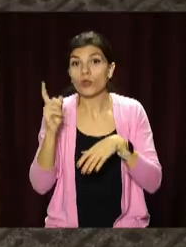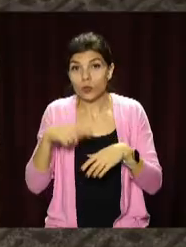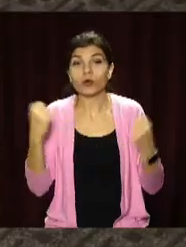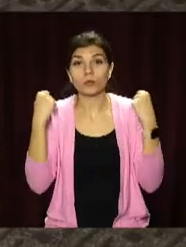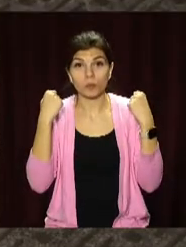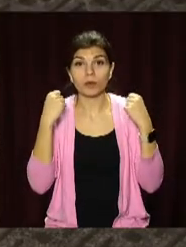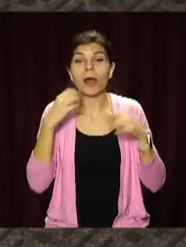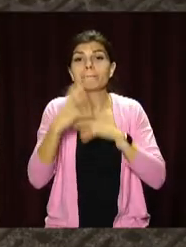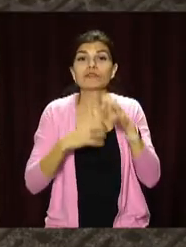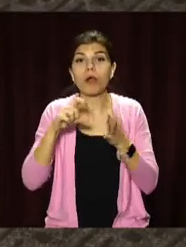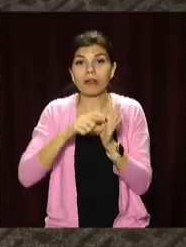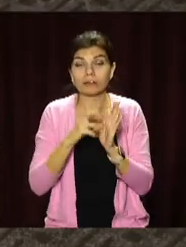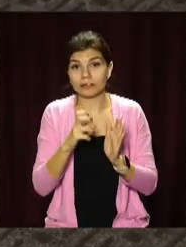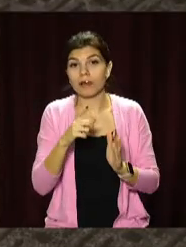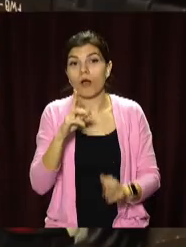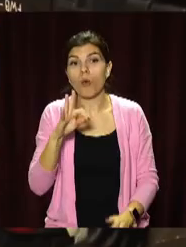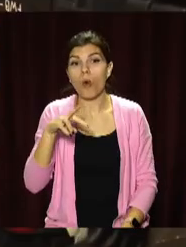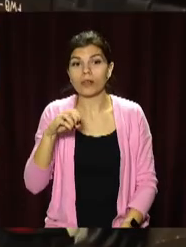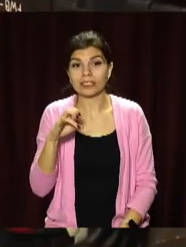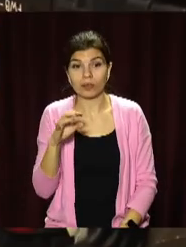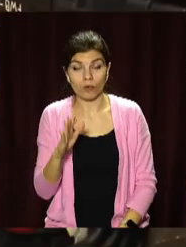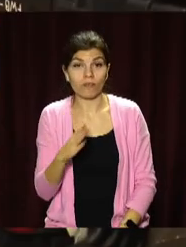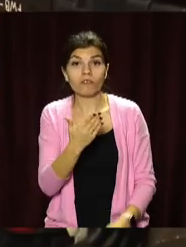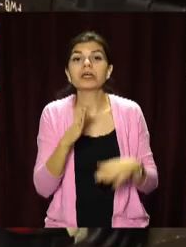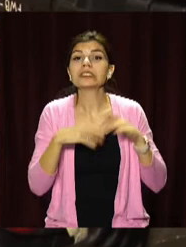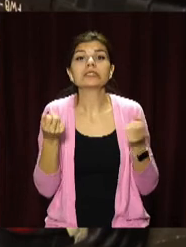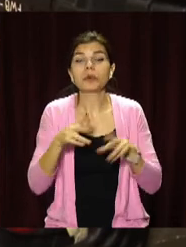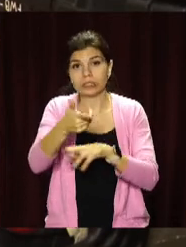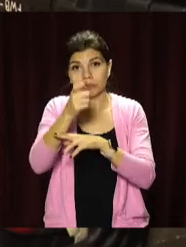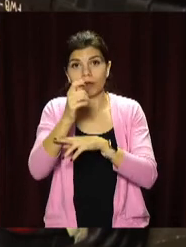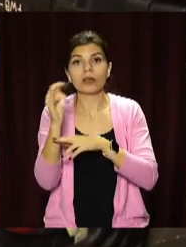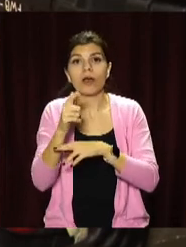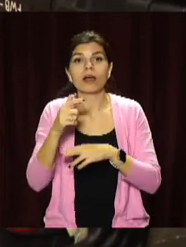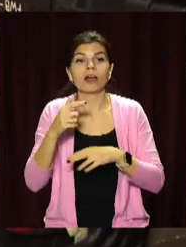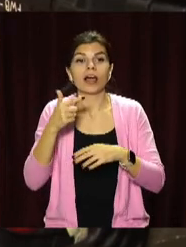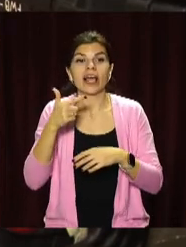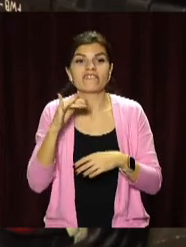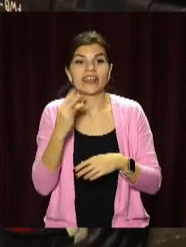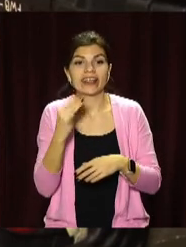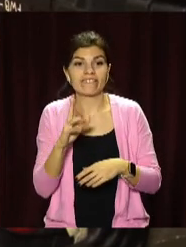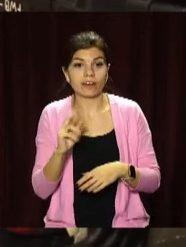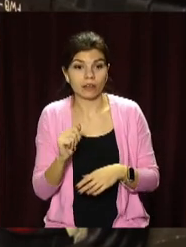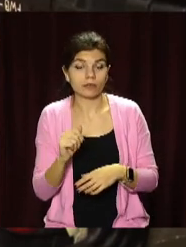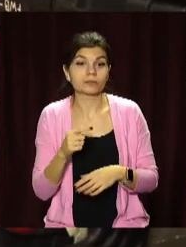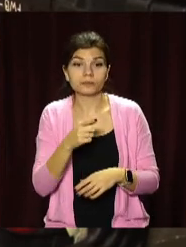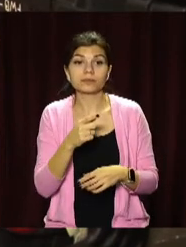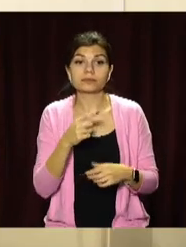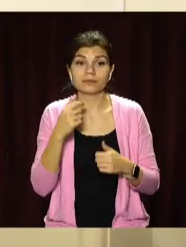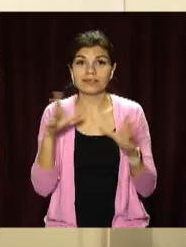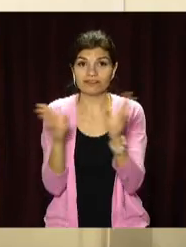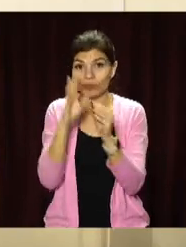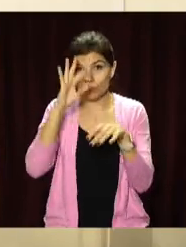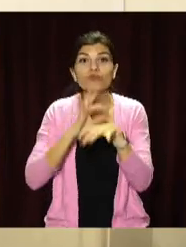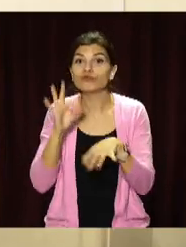спорту міжнародного класу Андрій Колесніков. Його спеціалізація – стрільба із гвинтівки. 200 днів на рік спортивне подружжя